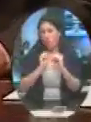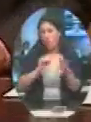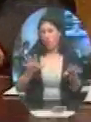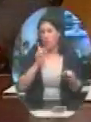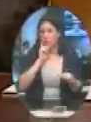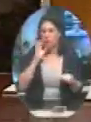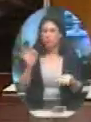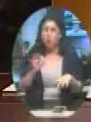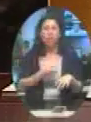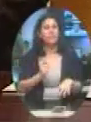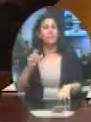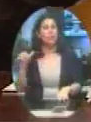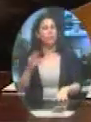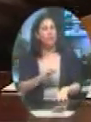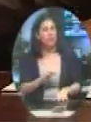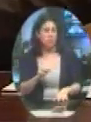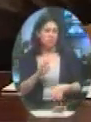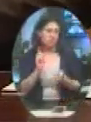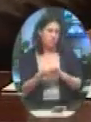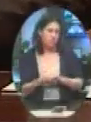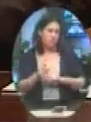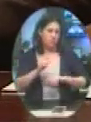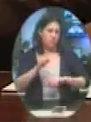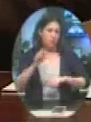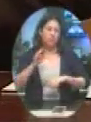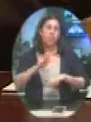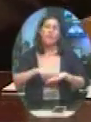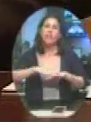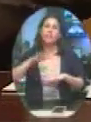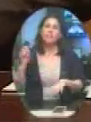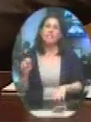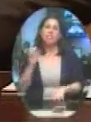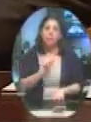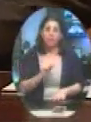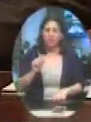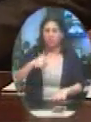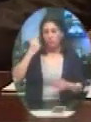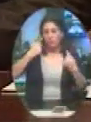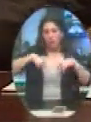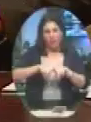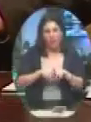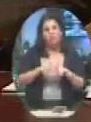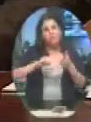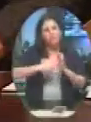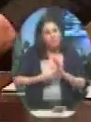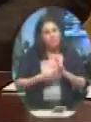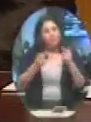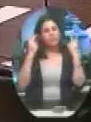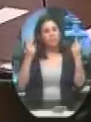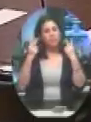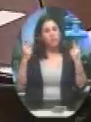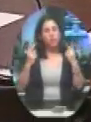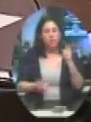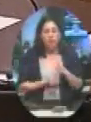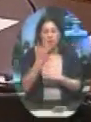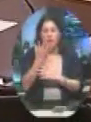הכנסת אורי מקלב, שממלא מקום חבר הכנסת ניסן סלומיאנסקי בראש הוועדה, שב והדגיש את חשיבות הקמת